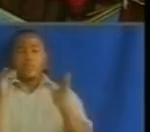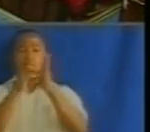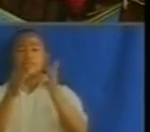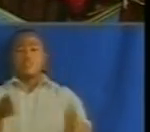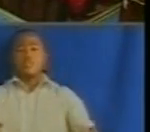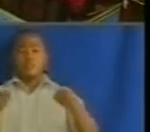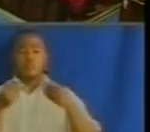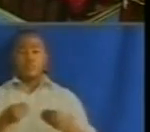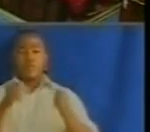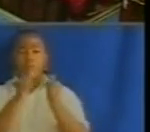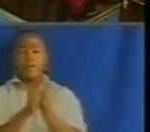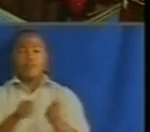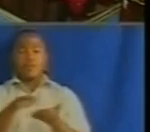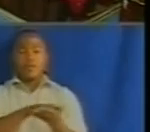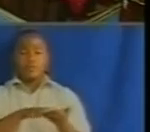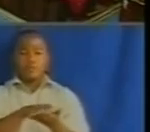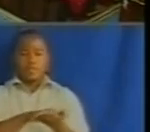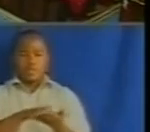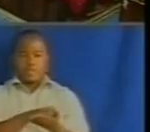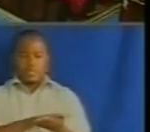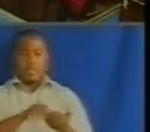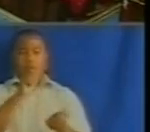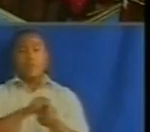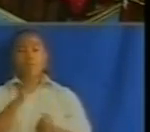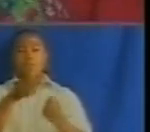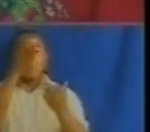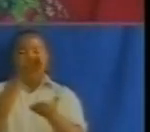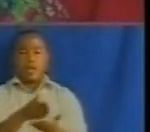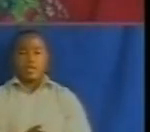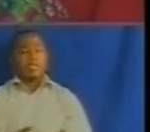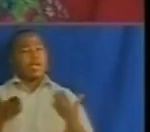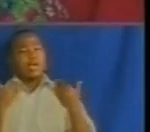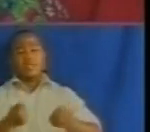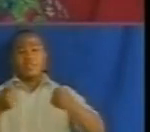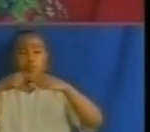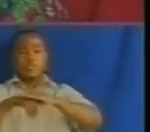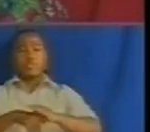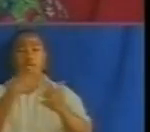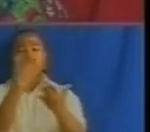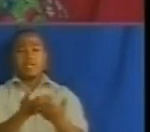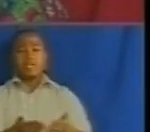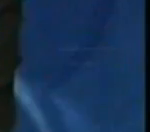inayopendekezwa zitapigiwa kura mara baada ya kumaliza sura ya 11 hadi sura ya 19.